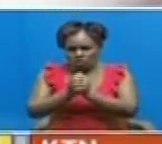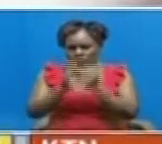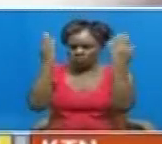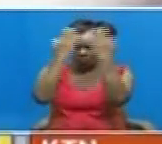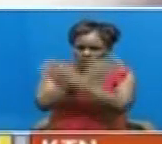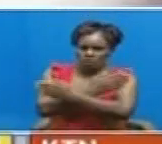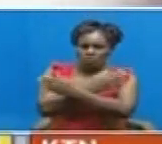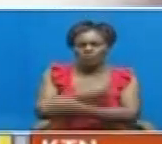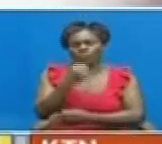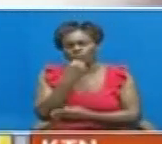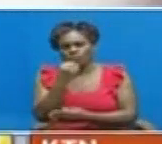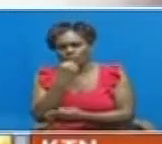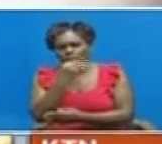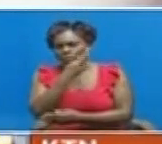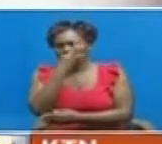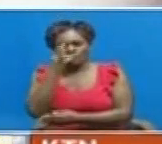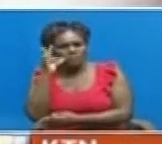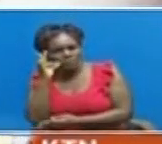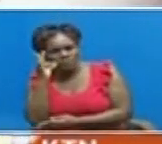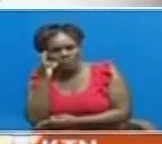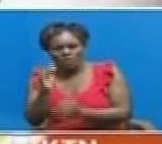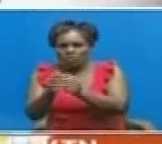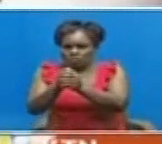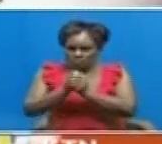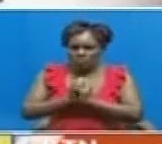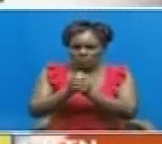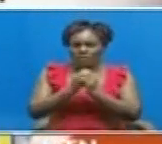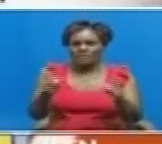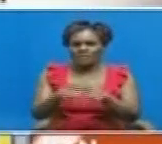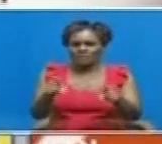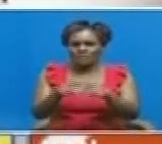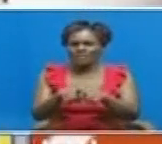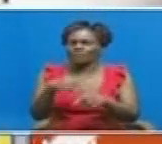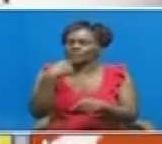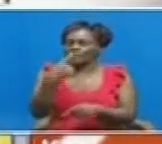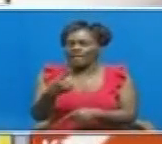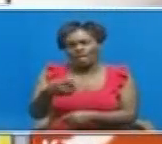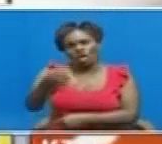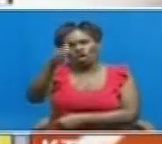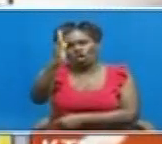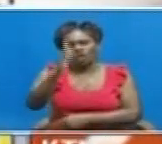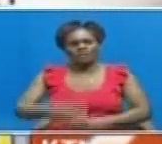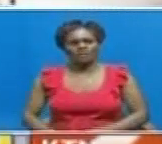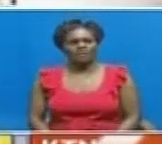daku kuka itikaf kutoa sadaka na kithira ut wa mwenyezi